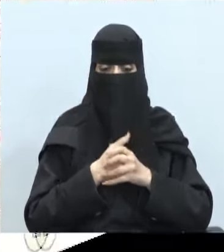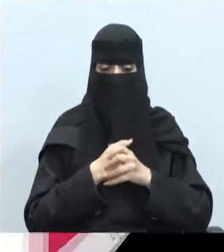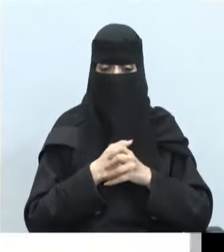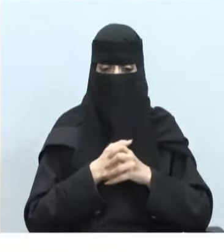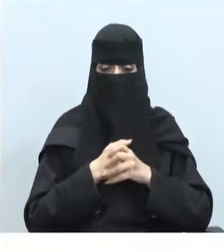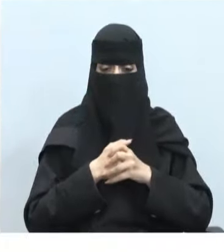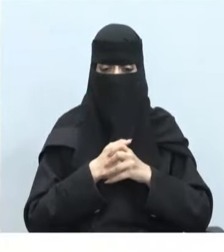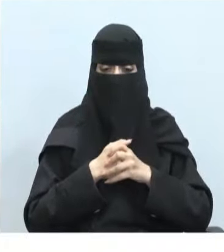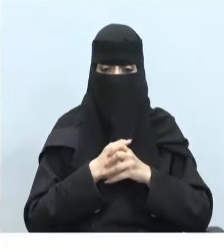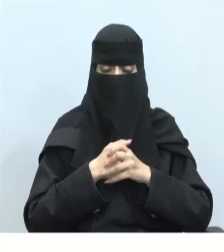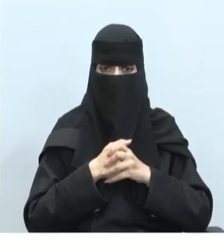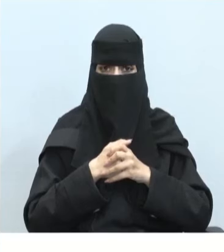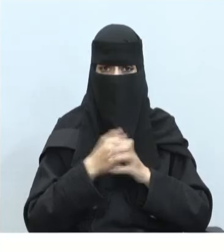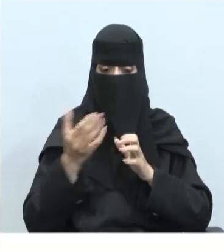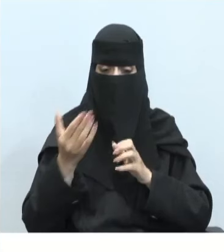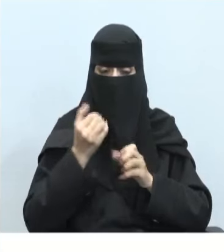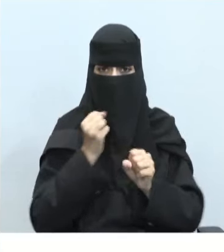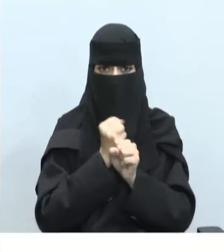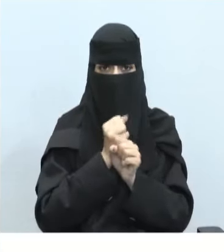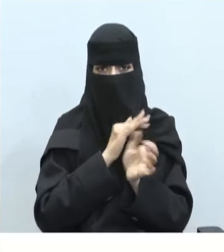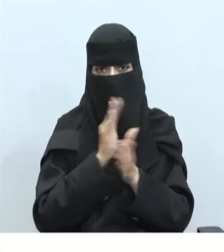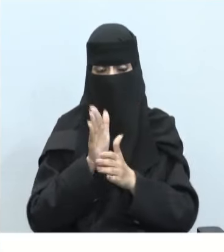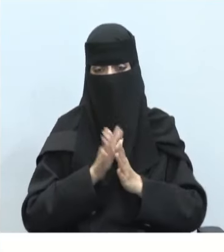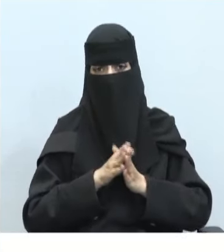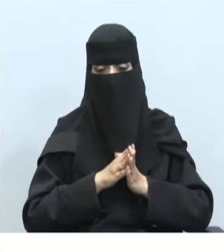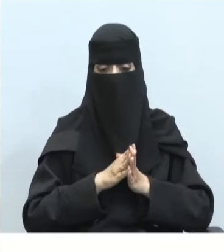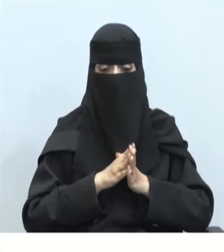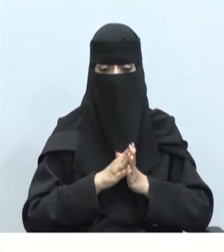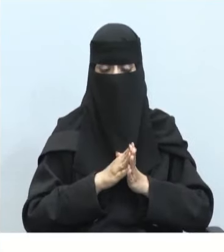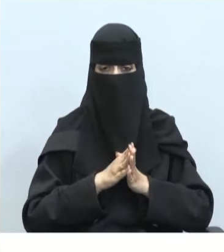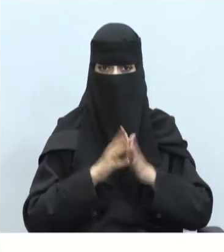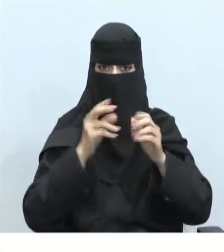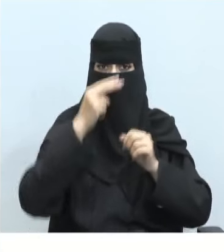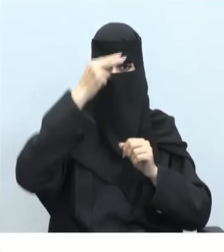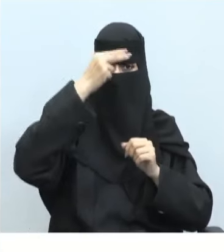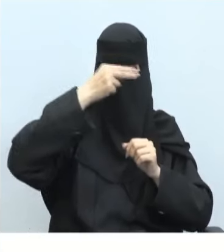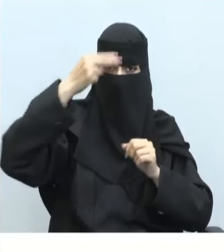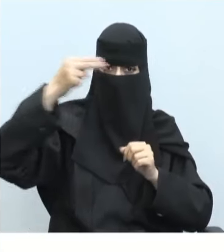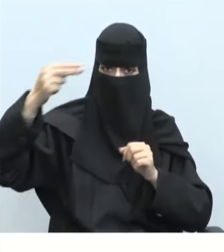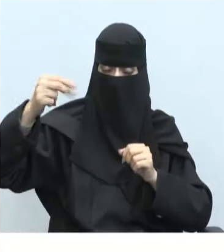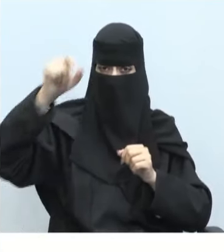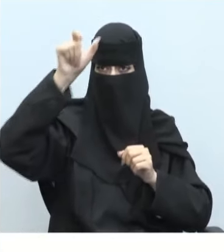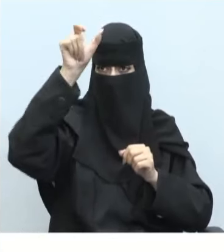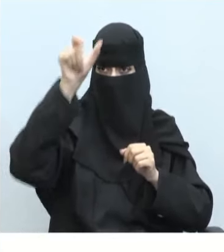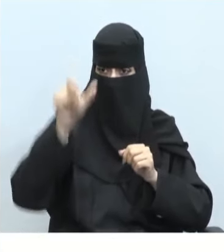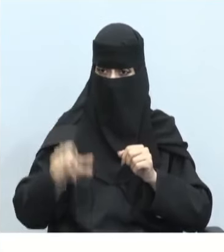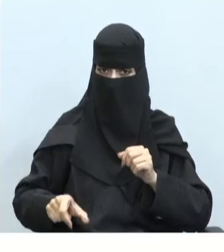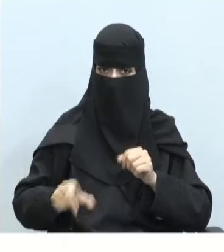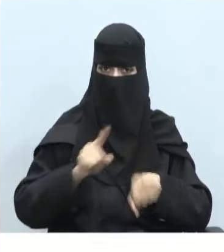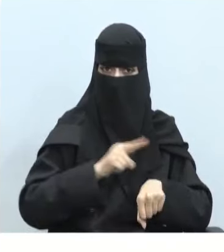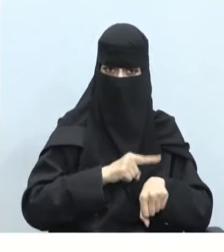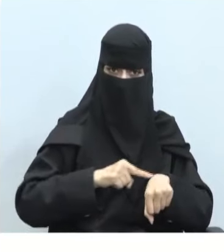النص لناخذ التطبيق العملي حدد الاوقات مثلا في هذا